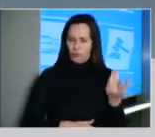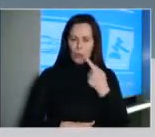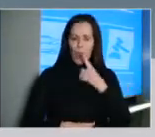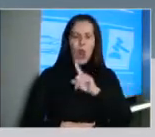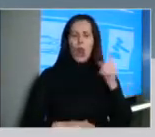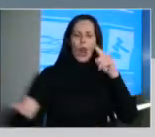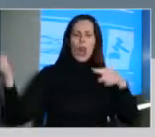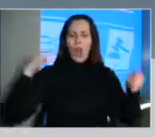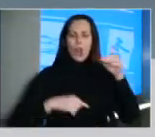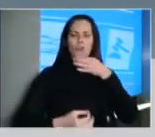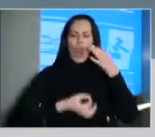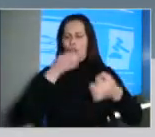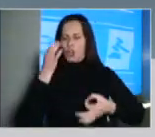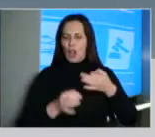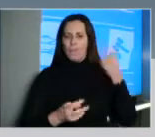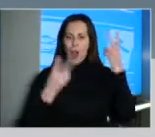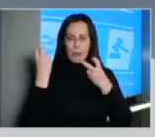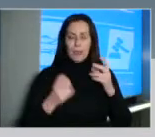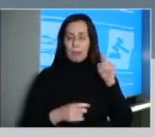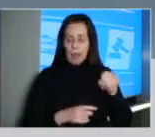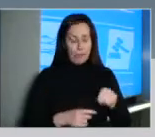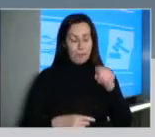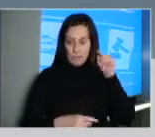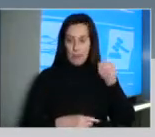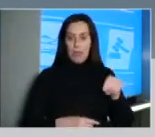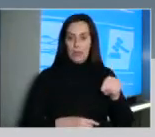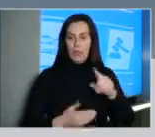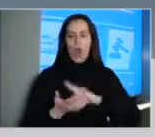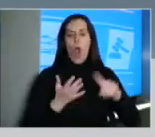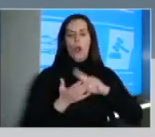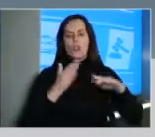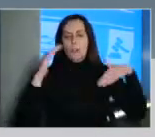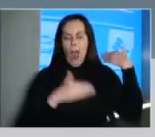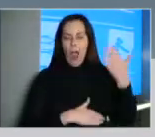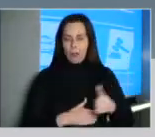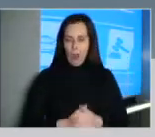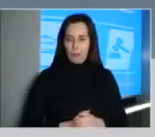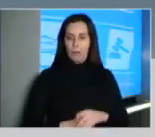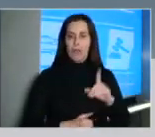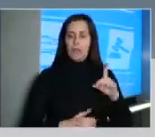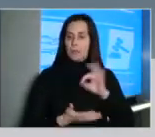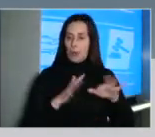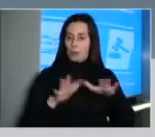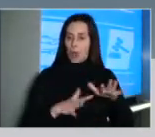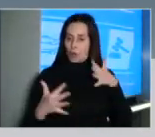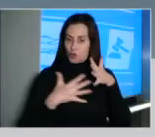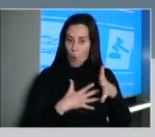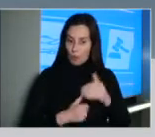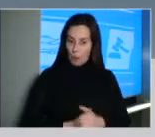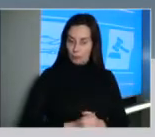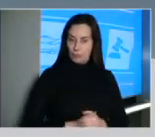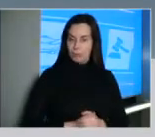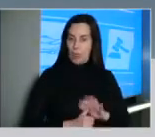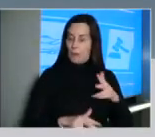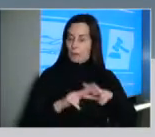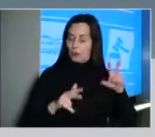במריחה. בשאלות על שאלות, והמידע אם מגיע, מגיע בדרך כלל חודשים אחר כך. אז האם משרדי הממשלה שקופים לציבור? מה